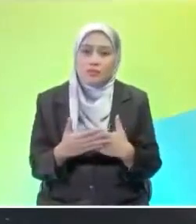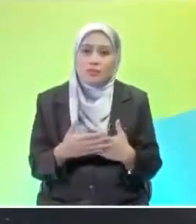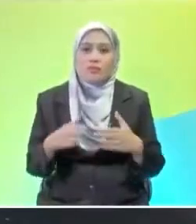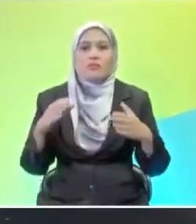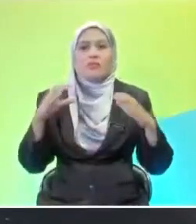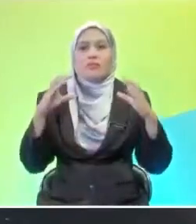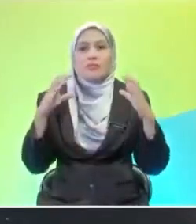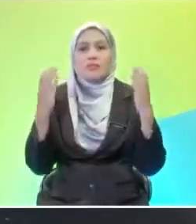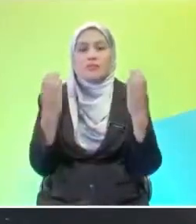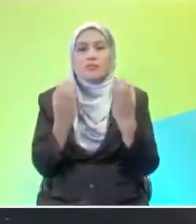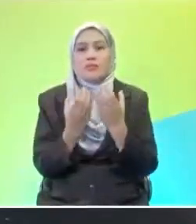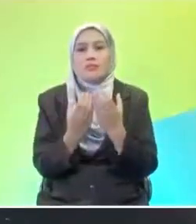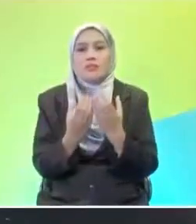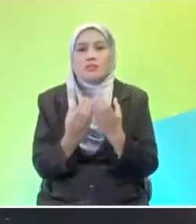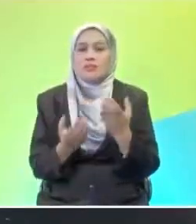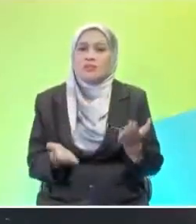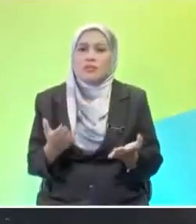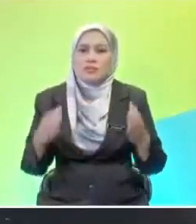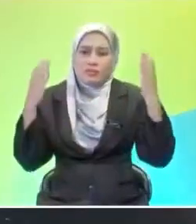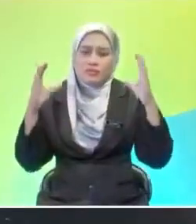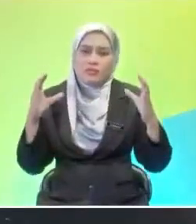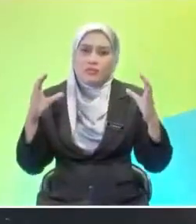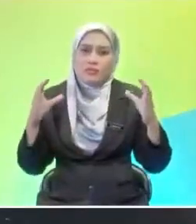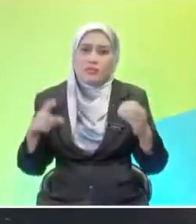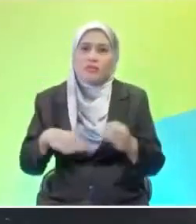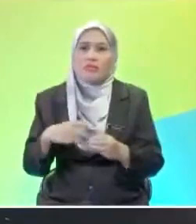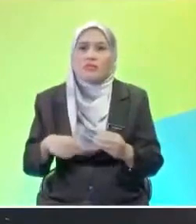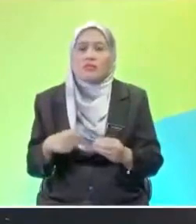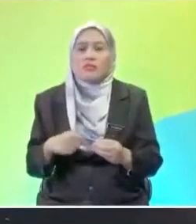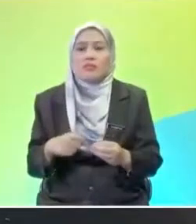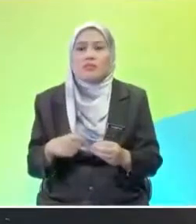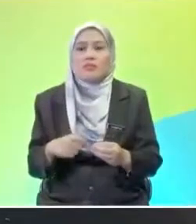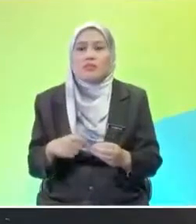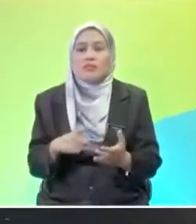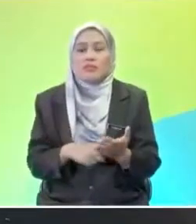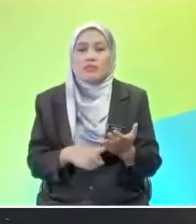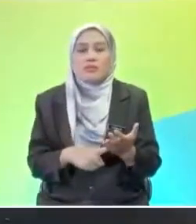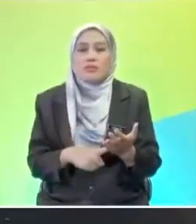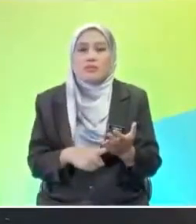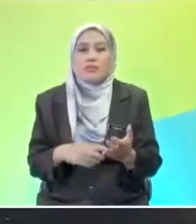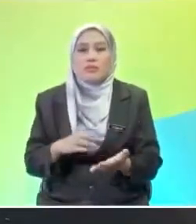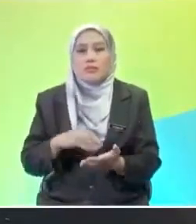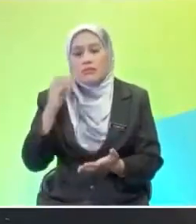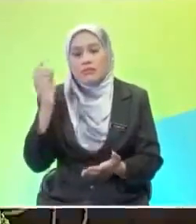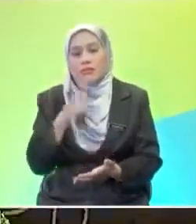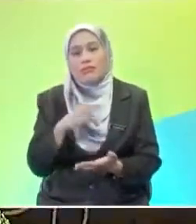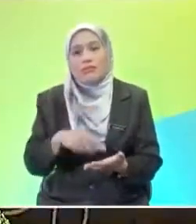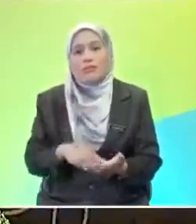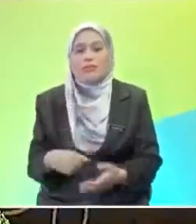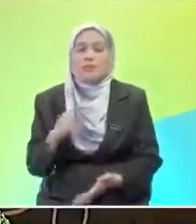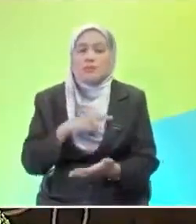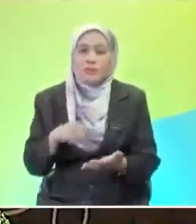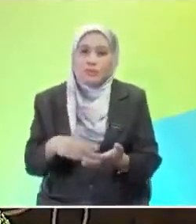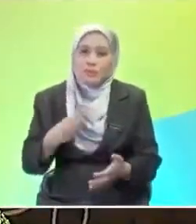cikgu. Mungkin cikgu ada sedikit rumusan untuk kelas kita, apa yang kita dah belajar pada hari ini cikgu? Okeylah, baiklah pada hari ini kita dapat